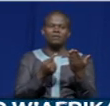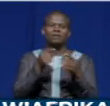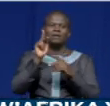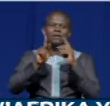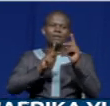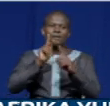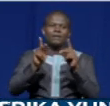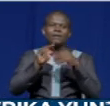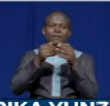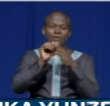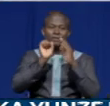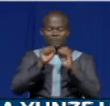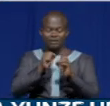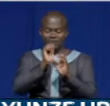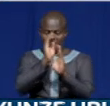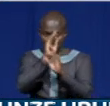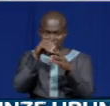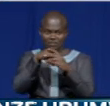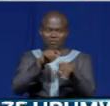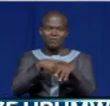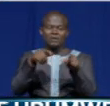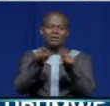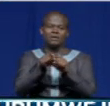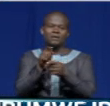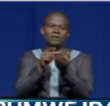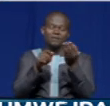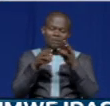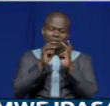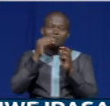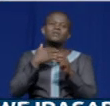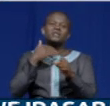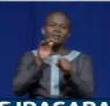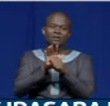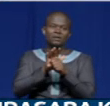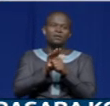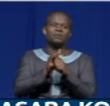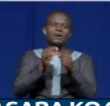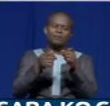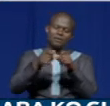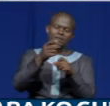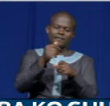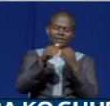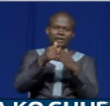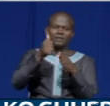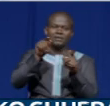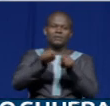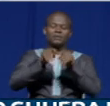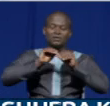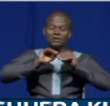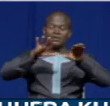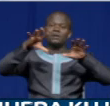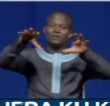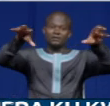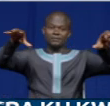abantu bibe bashobora kwikinga mu bihe nk'ibi ngibi uko bishakwa cyane bakaba babishyira ku mafaranga menshi nkuko byagiye bigaragara hirya no hino